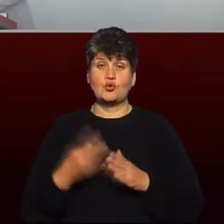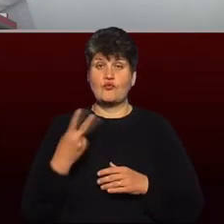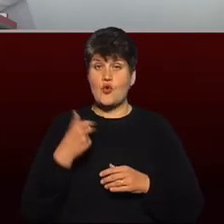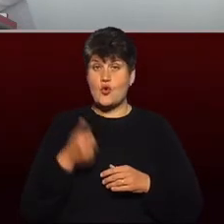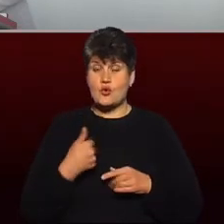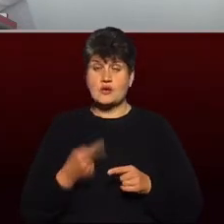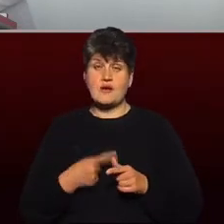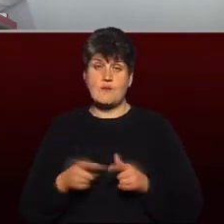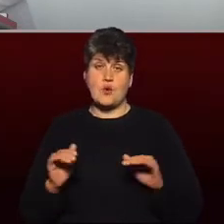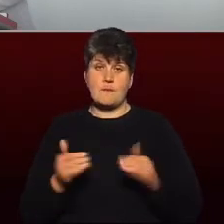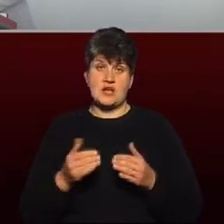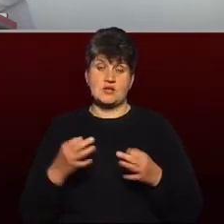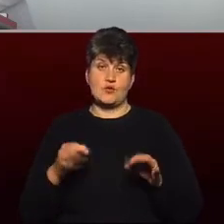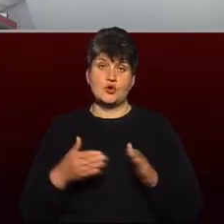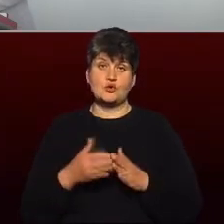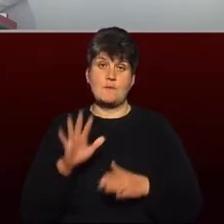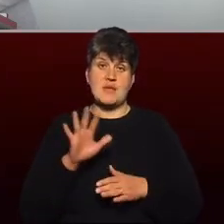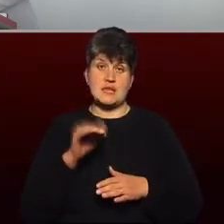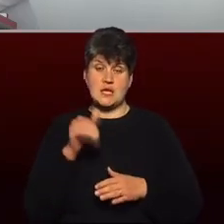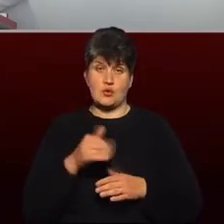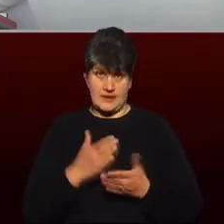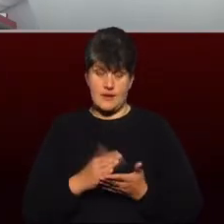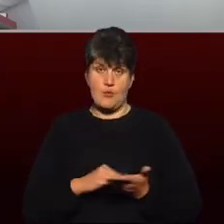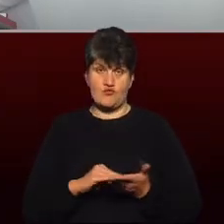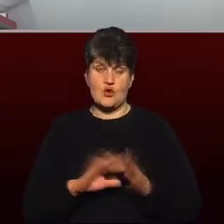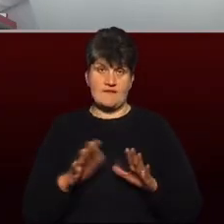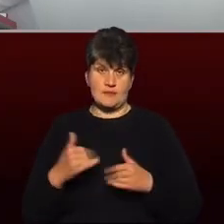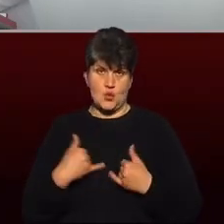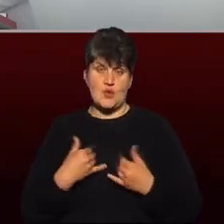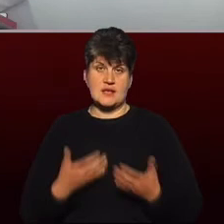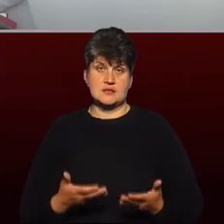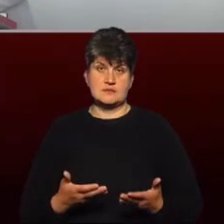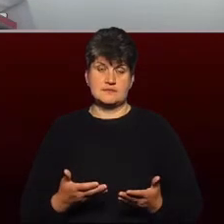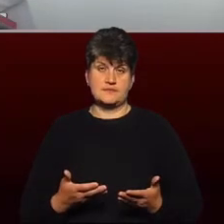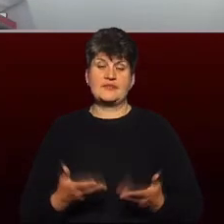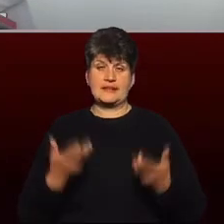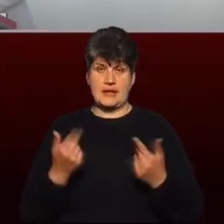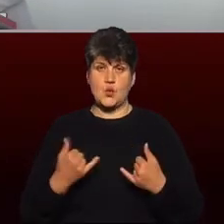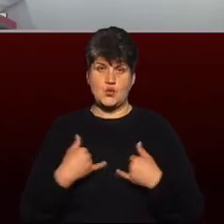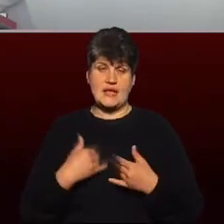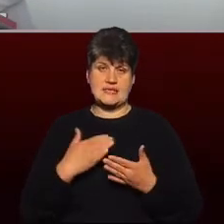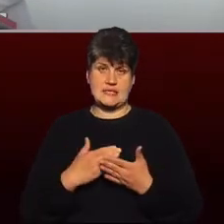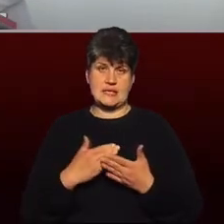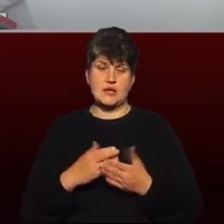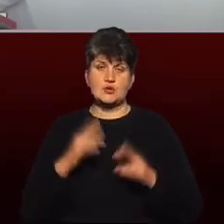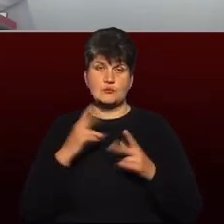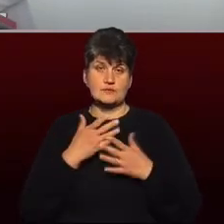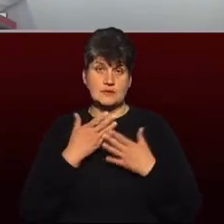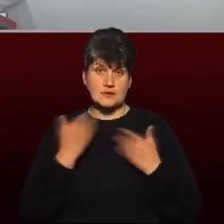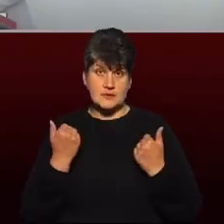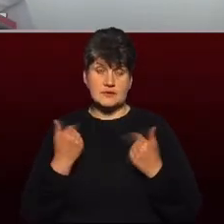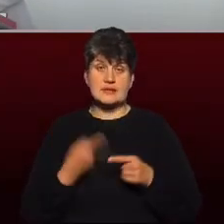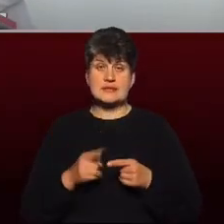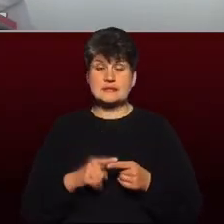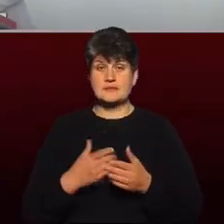до 5 років. Є такі повторні випадки в нас в регіоні? Так, в нас є, якщо я не помиляюся, мабуть,